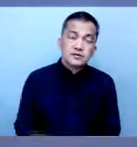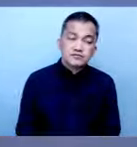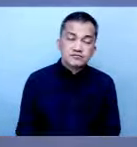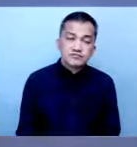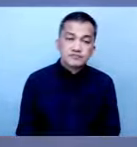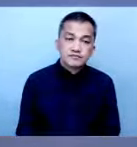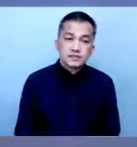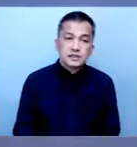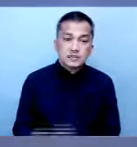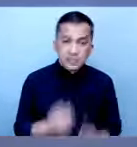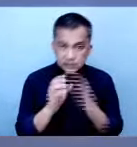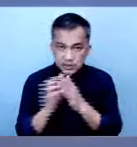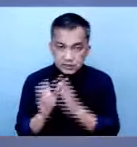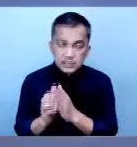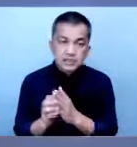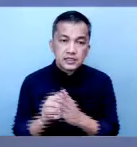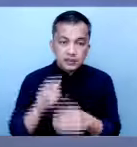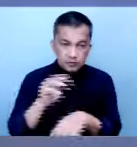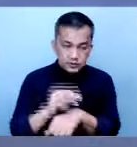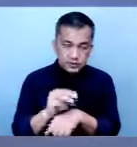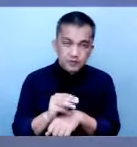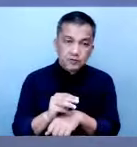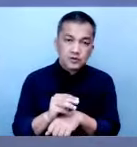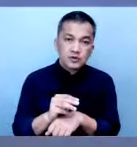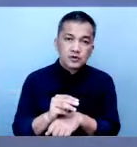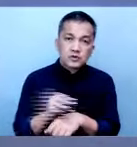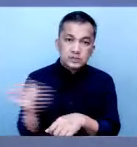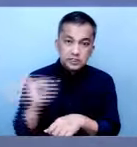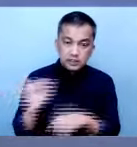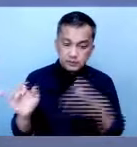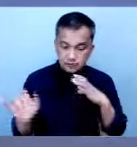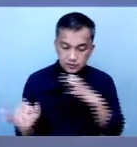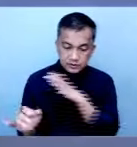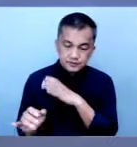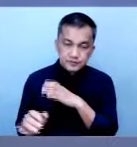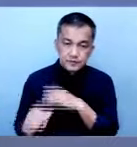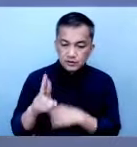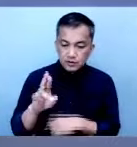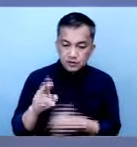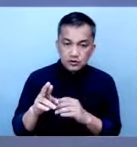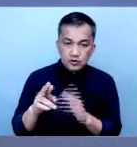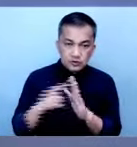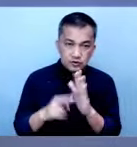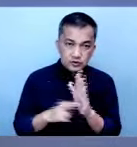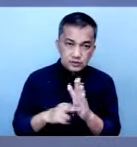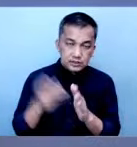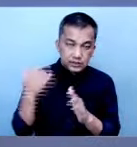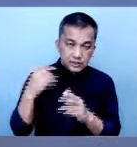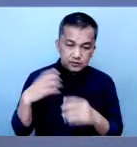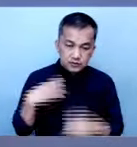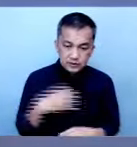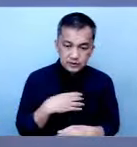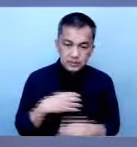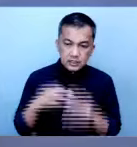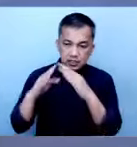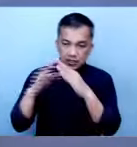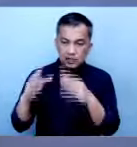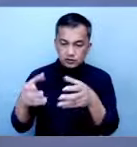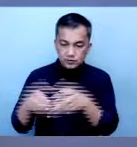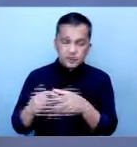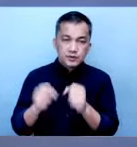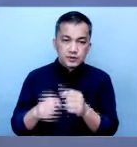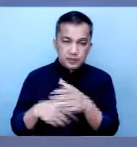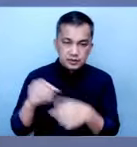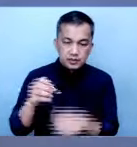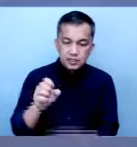doon po sa siyudad o sa munisipyo. Ganun din sa Kongreso. Sa Rules of Procedure na nakaraang Kongreso, ang House Committees ay maaaring maglabas